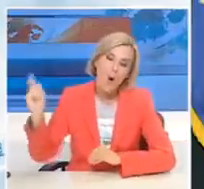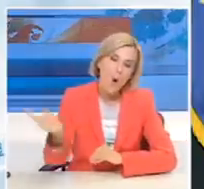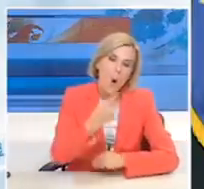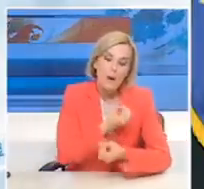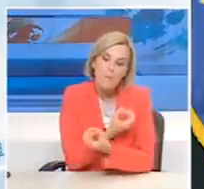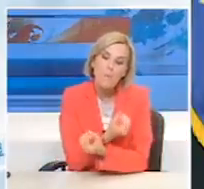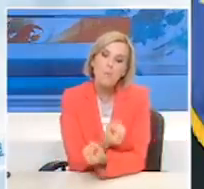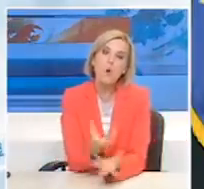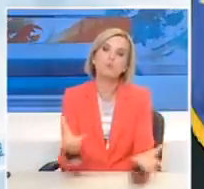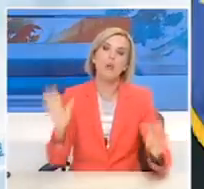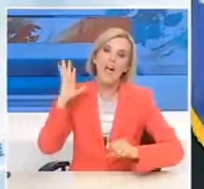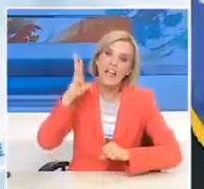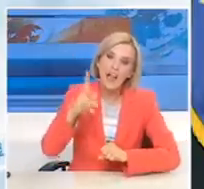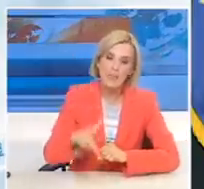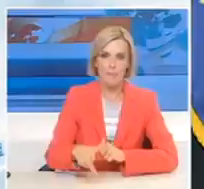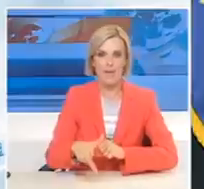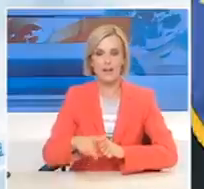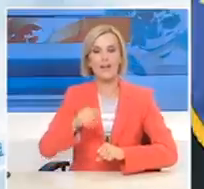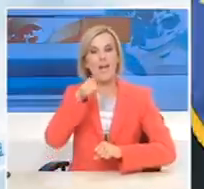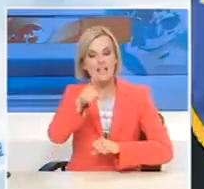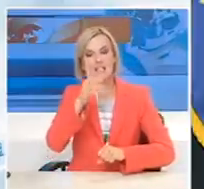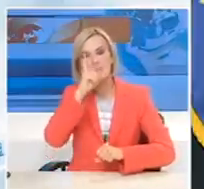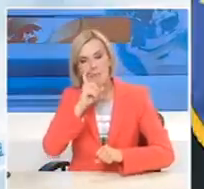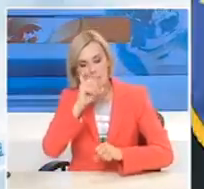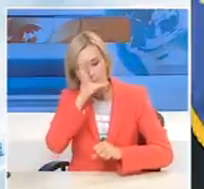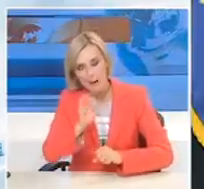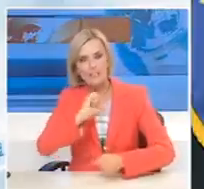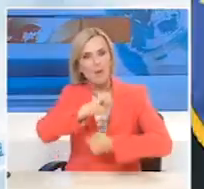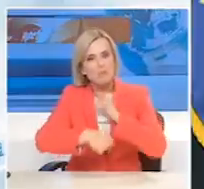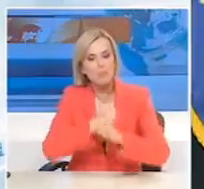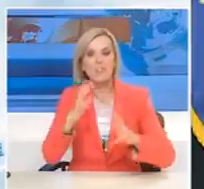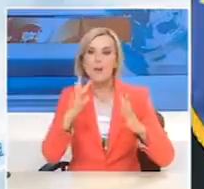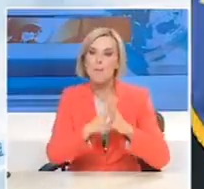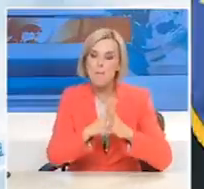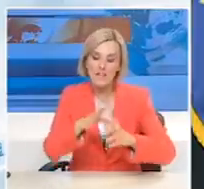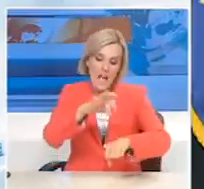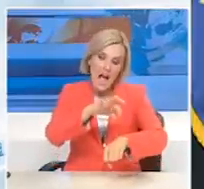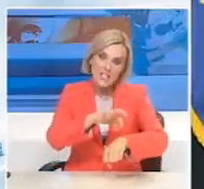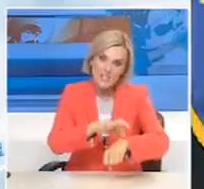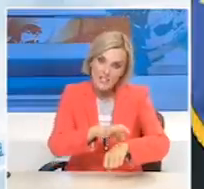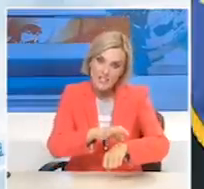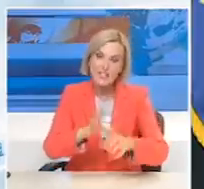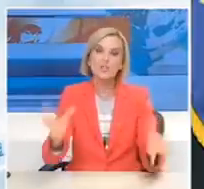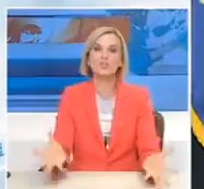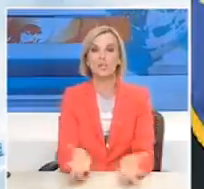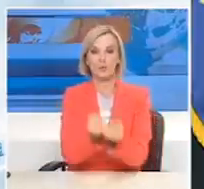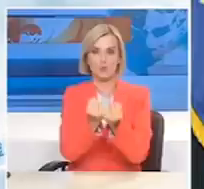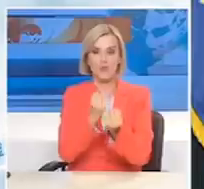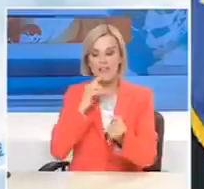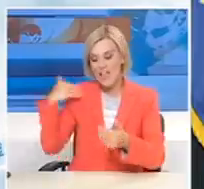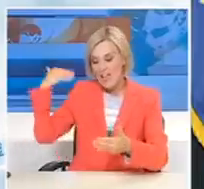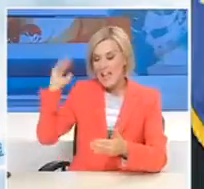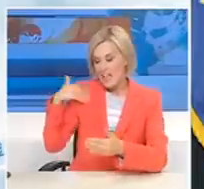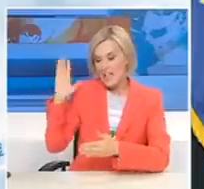κρίση αλλά και καθημερινά. Για όλες τις μάχες που δίνουν στο πλευρό των ασθενών, βοηθώντας τους να βγουν νικητές. Τους τελευταίους μήνες